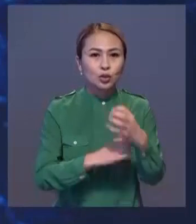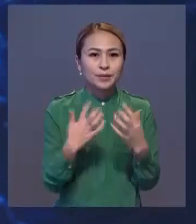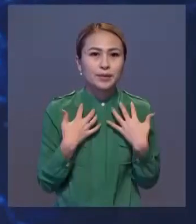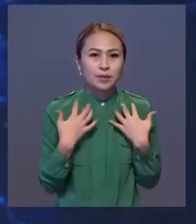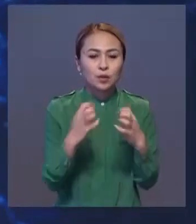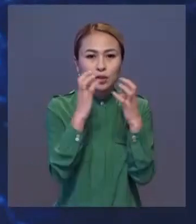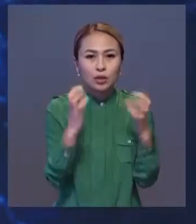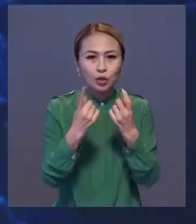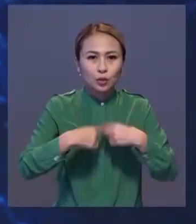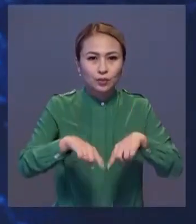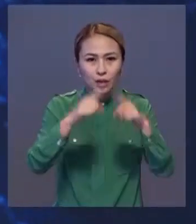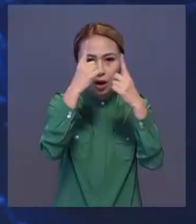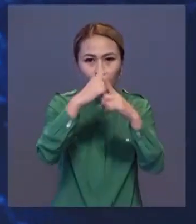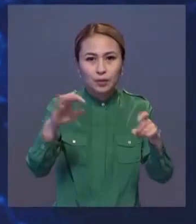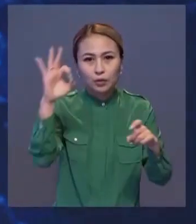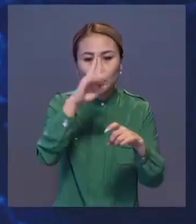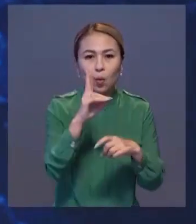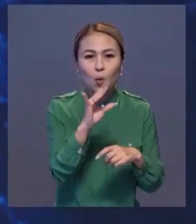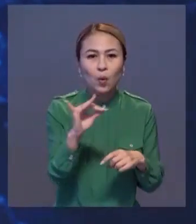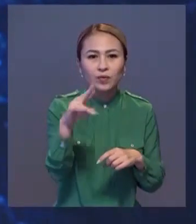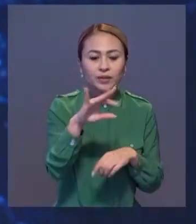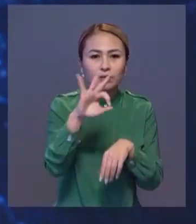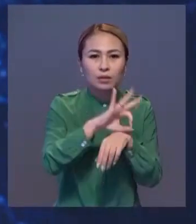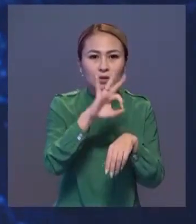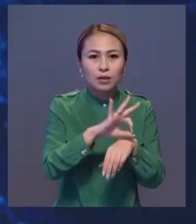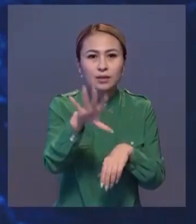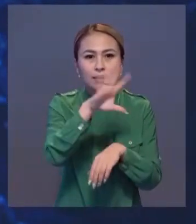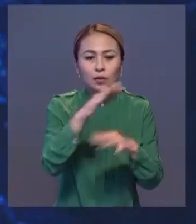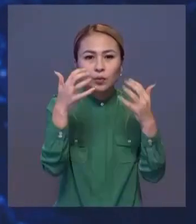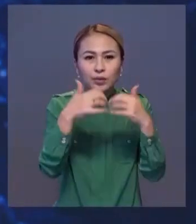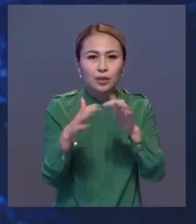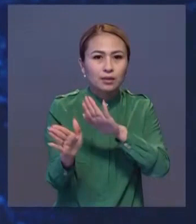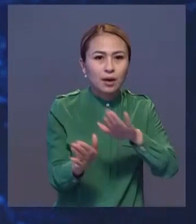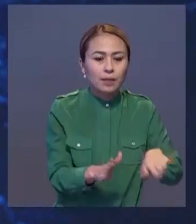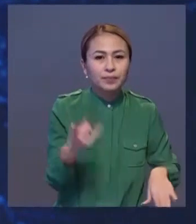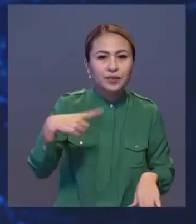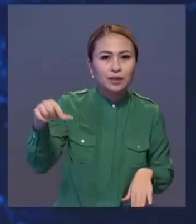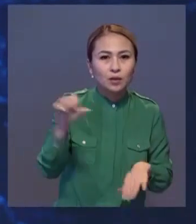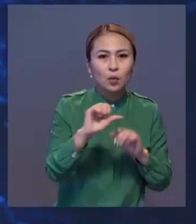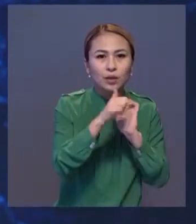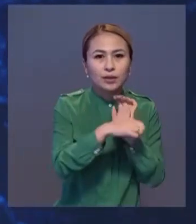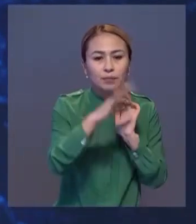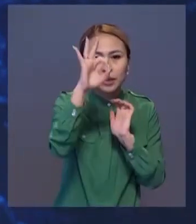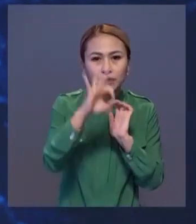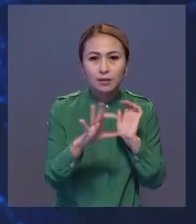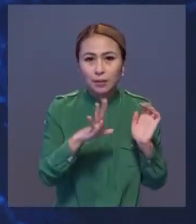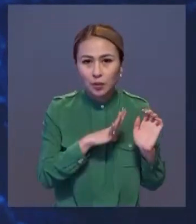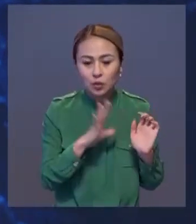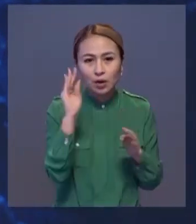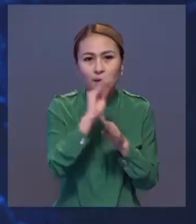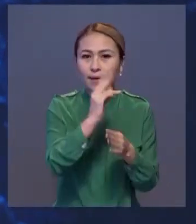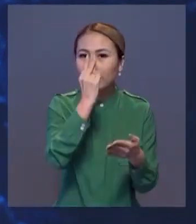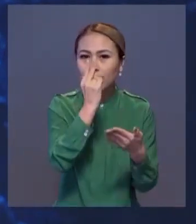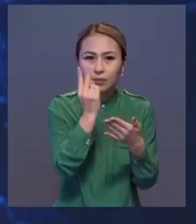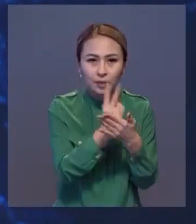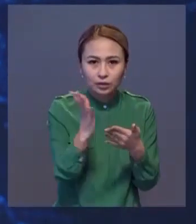Дүниежүзілік денсаулық сақтау ұйымының ақпараты бойынша COVID індетімен ауырғандардың саны өткен аптада 16%-ке түскен. Соған